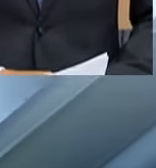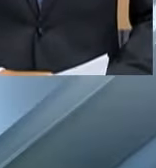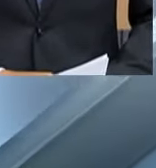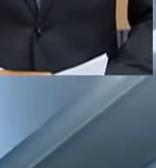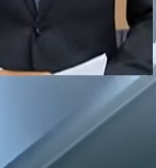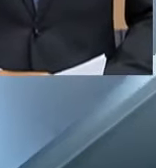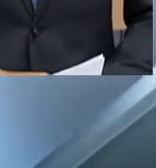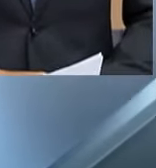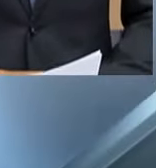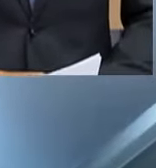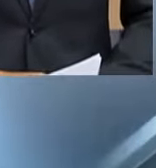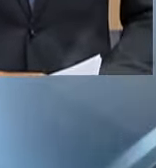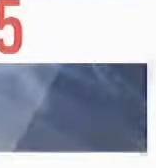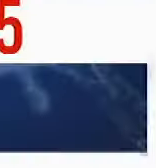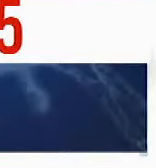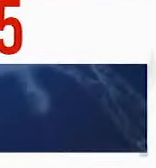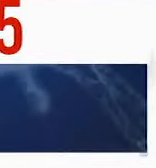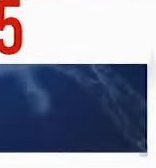bansa.